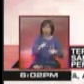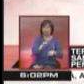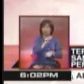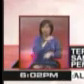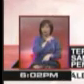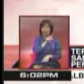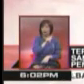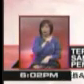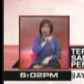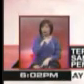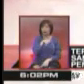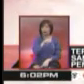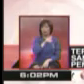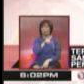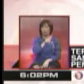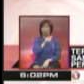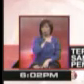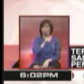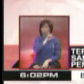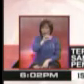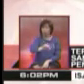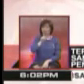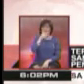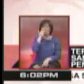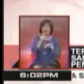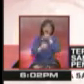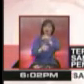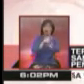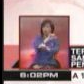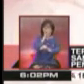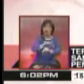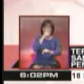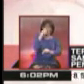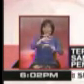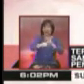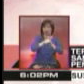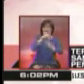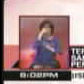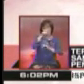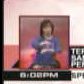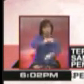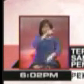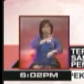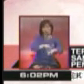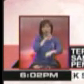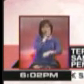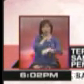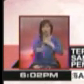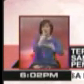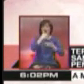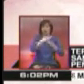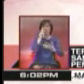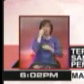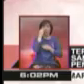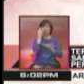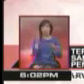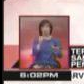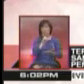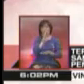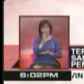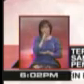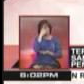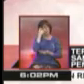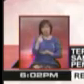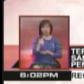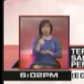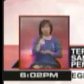ginagawa mo doon sa Antipolo? Nagtatago po dahil matagal na po hindi umuwi ng Los Baños. Bakit ka matagal din umuwi? Dahil yun nga po, may banta po na ano,